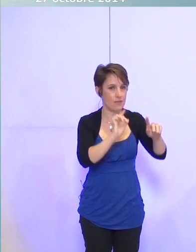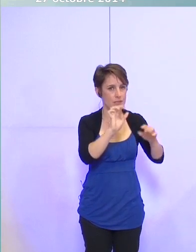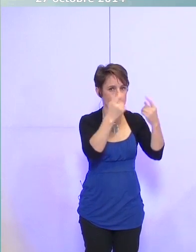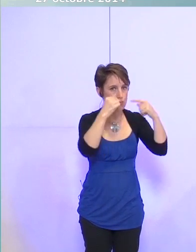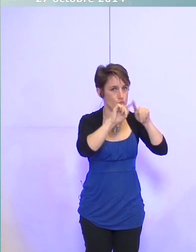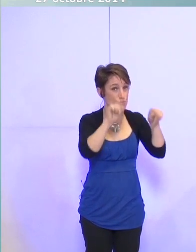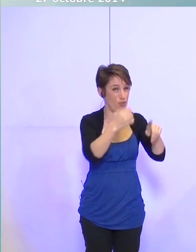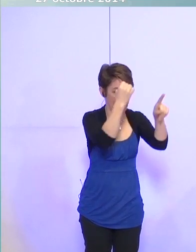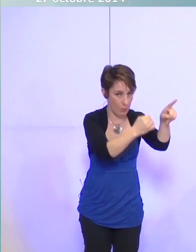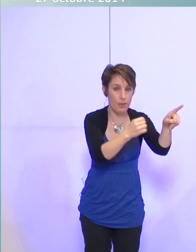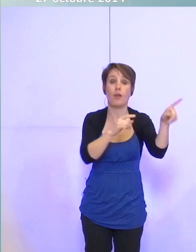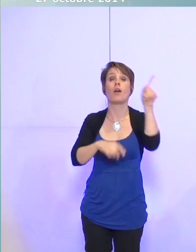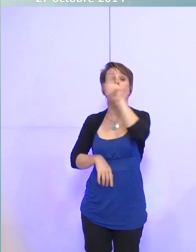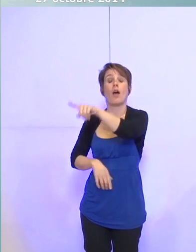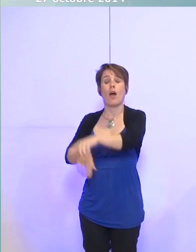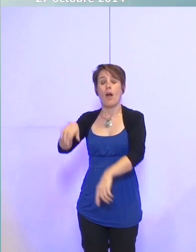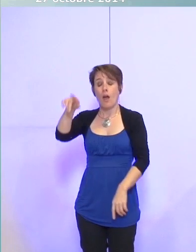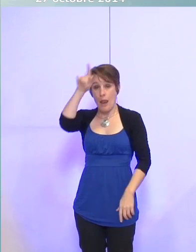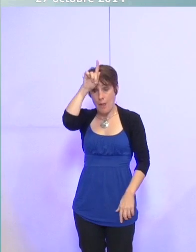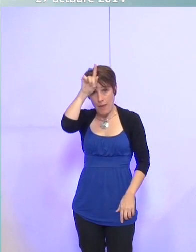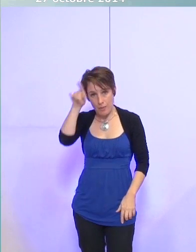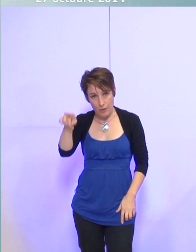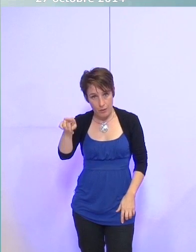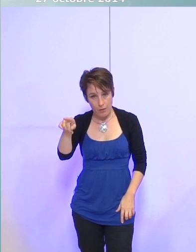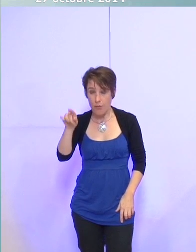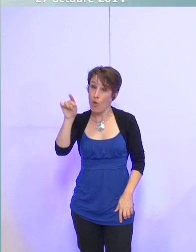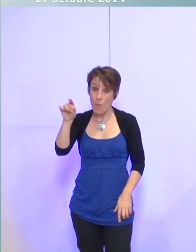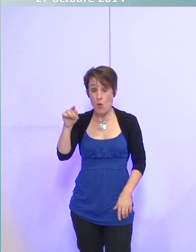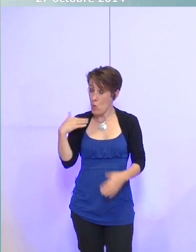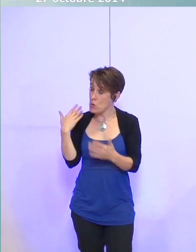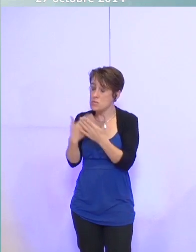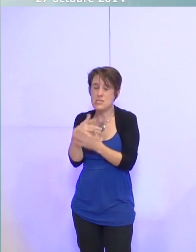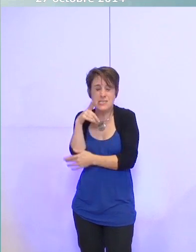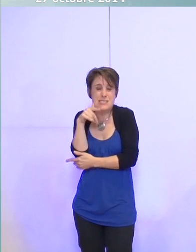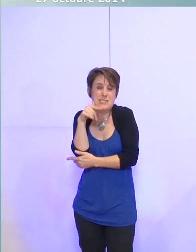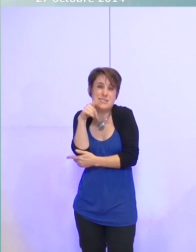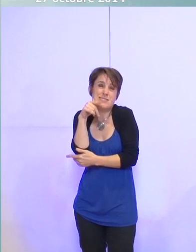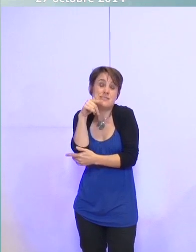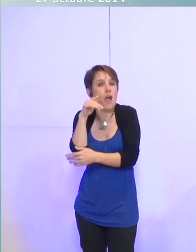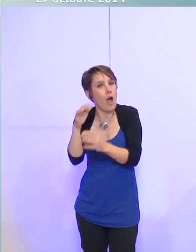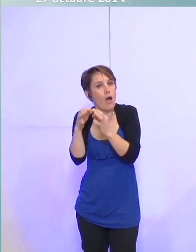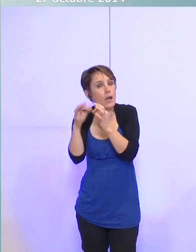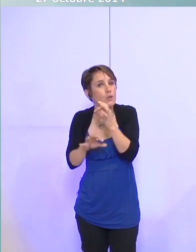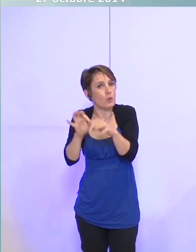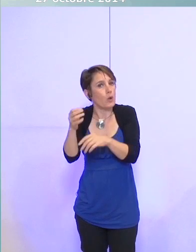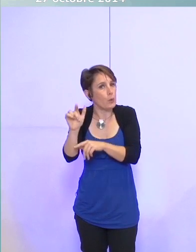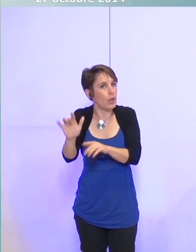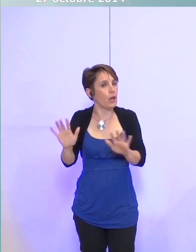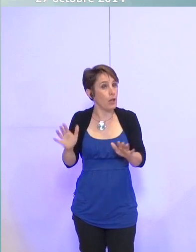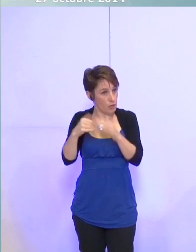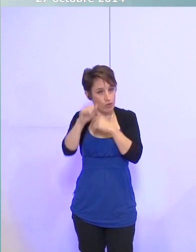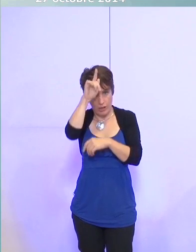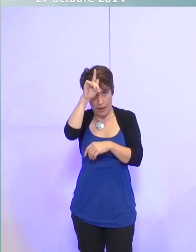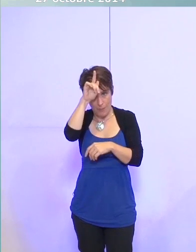Nous avons l'Allemagne où, au prix d'efforts absolument colossaux, mais qui ont un impact en Allemagne, la